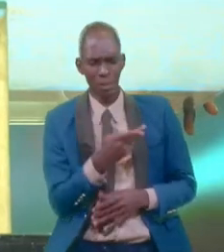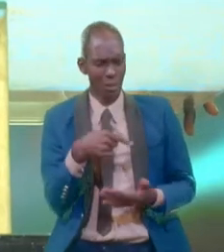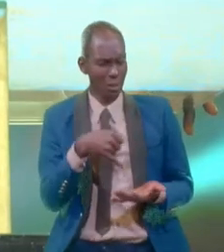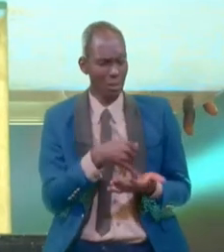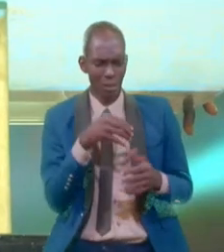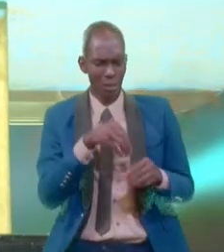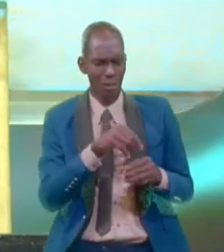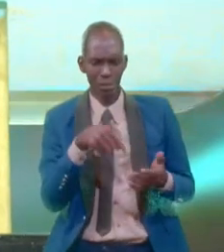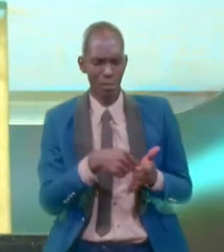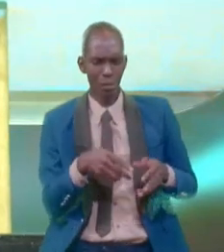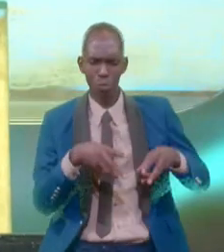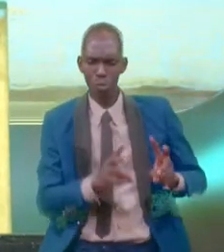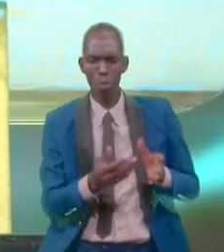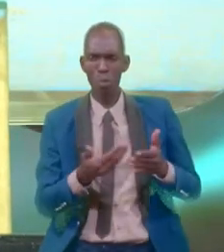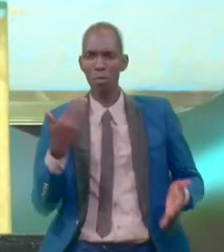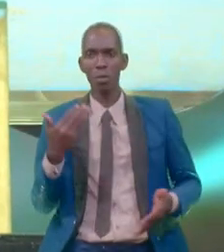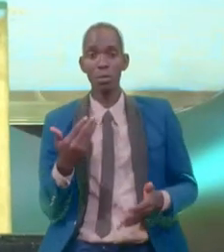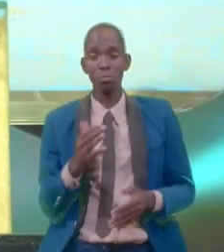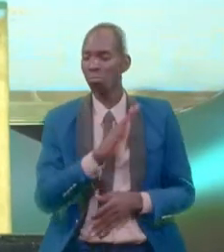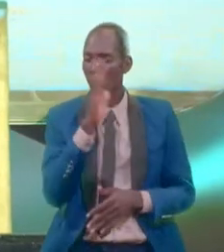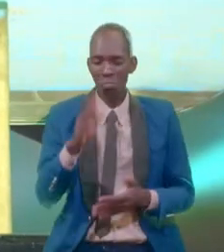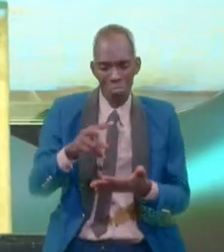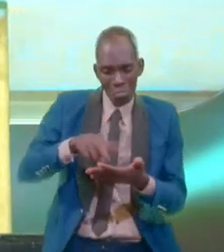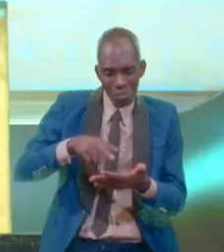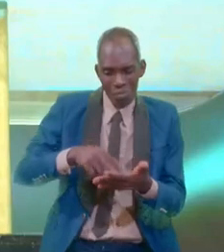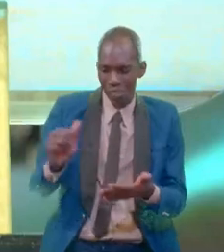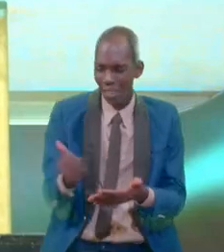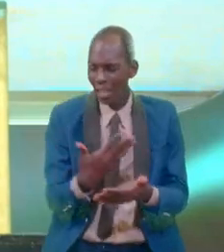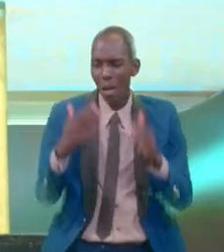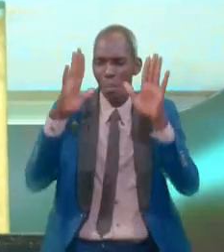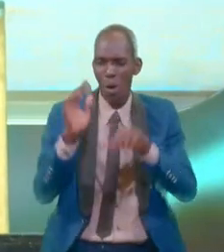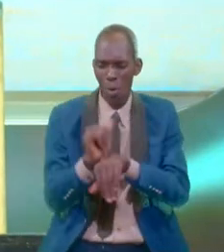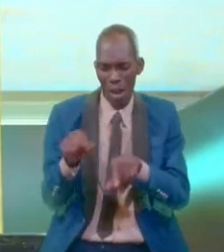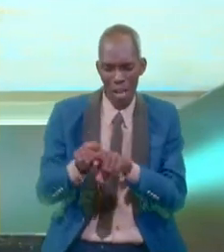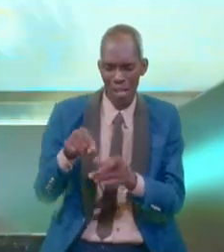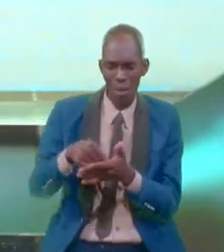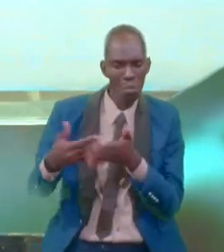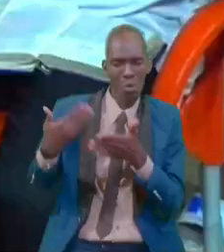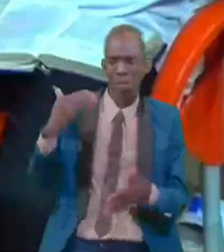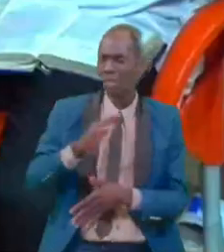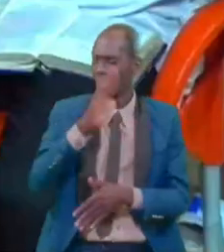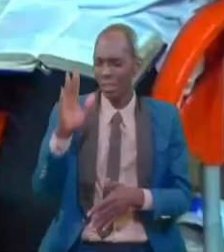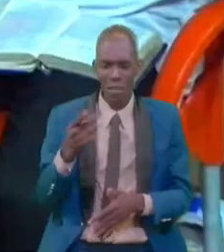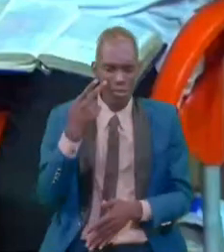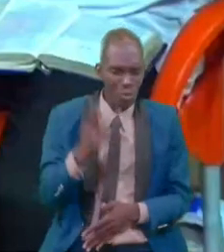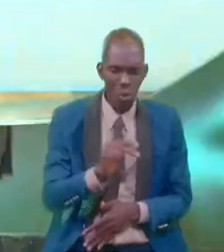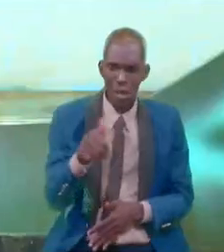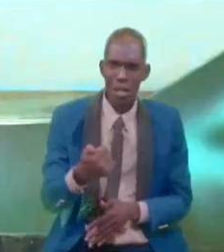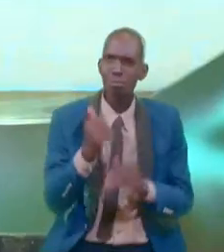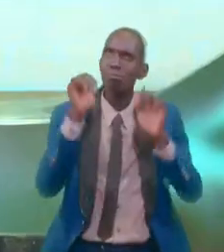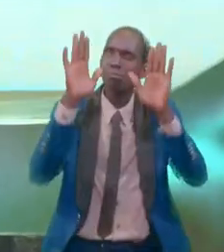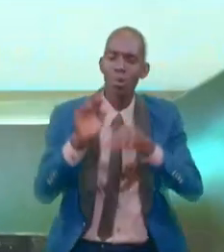jamais rien vu de pareil. » Ils n'avaient rien lu de pareil, ils n'avaient rien vu de pareil.